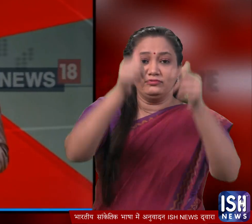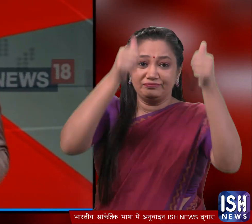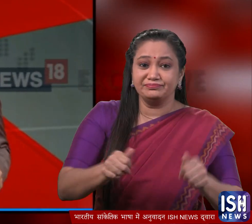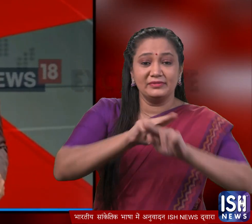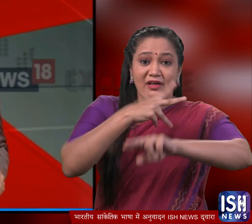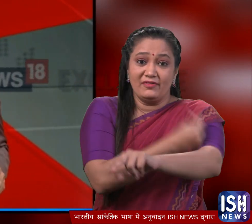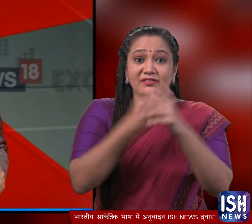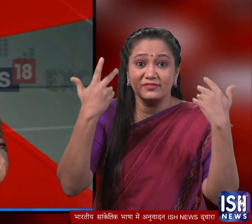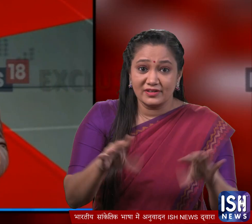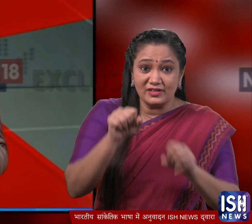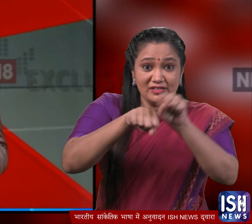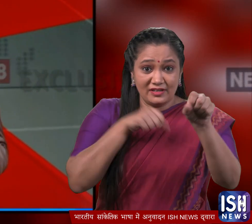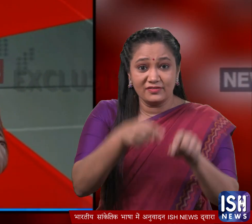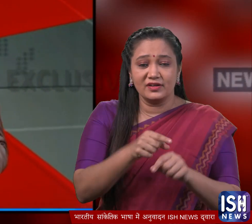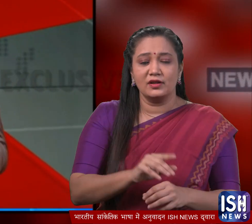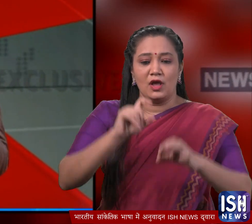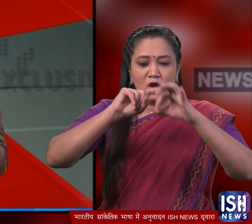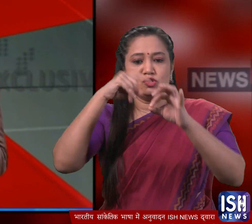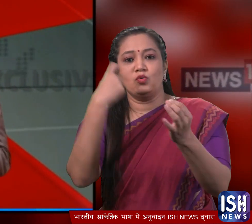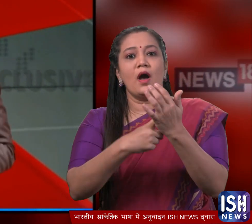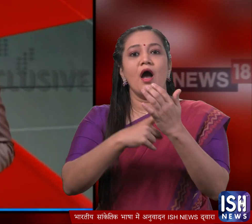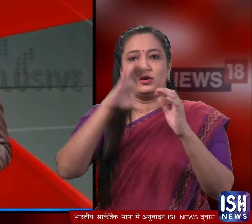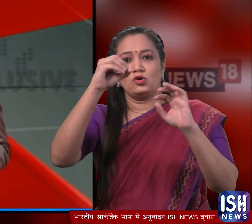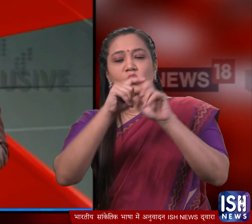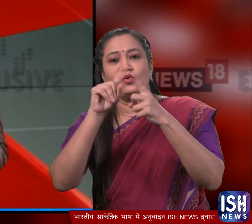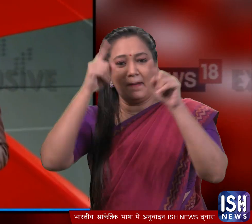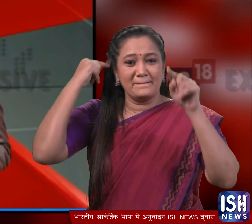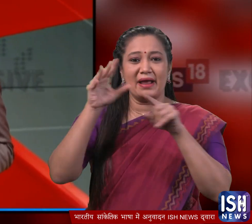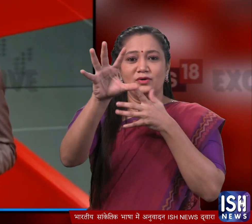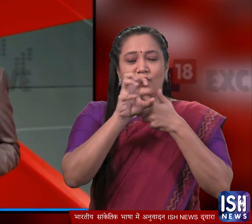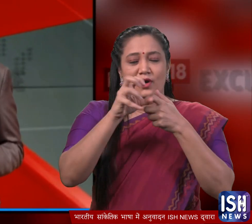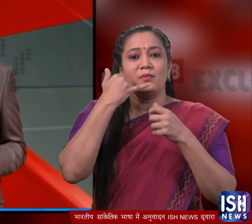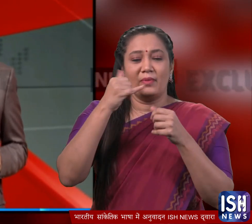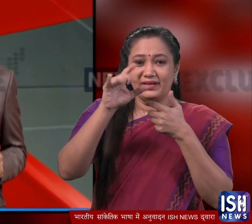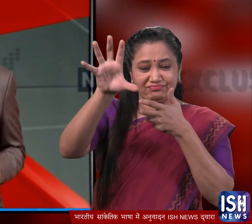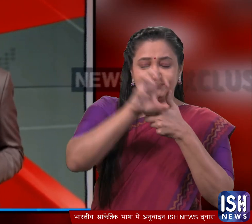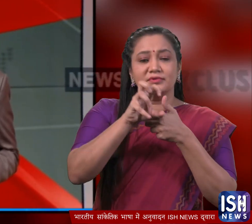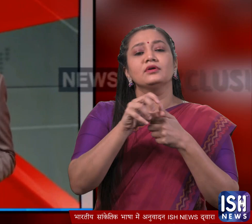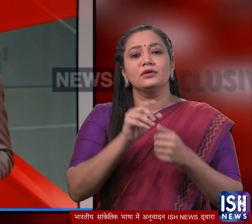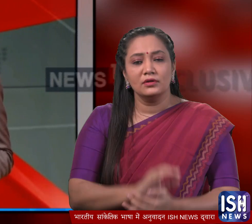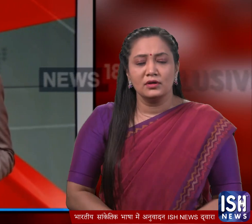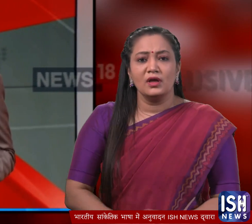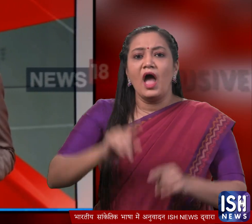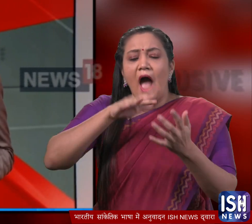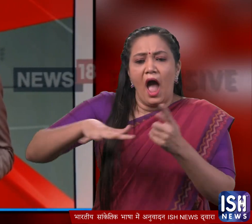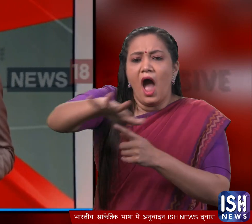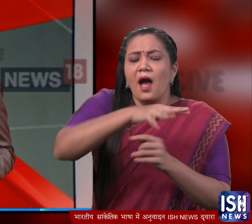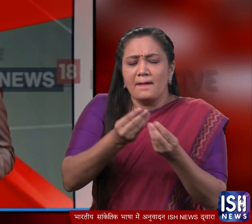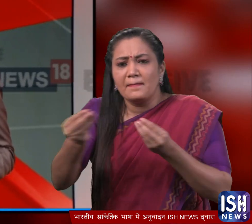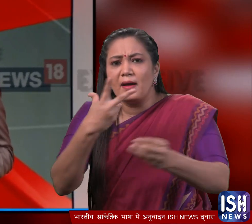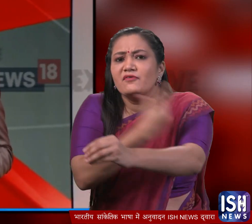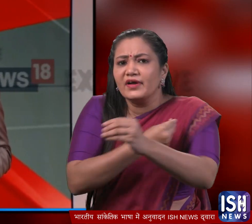जो सर्टिफिकेट लगाया जा रहा है, उसमें एक QR कोड भी है, जिसको मोबाइल फोन से स्कैन करने पर यह भी पता लग जाता है कि इलाके